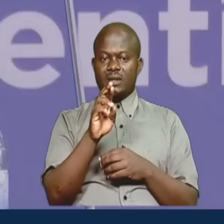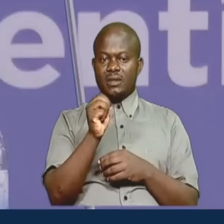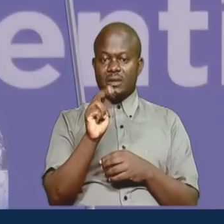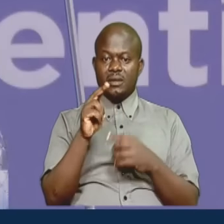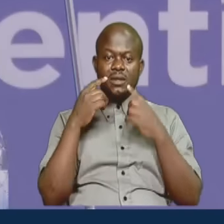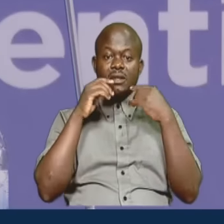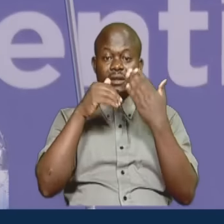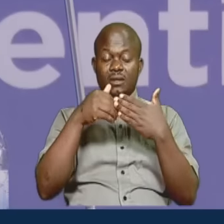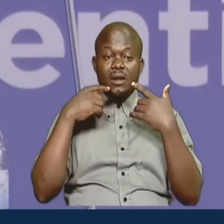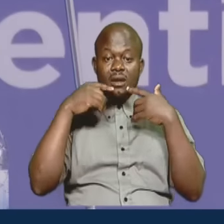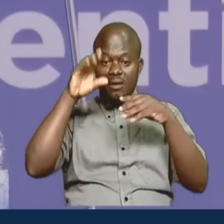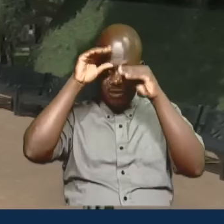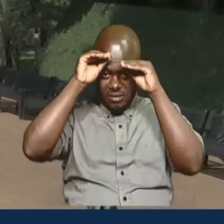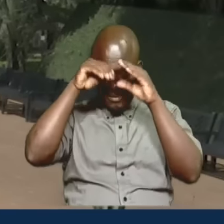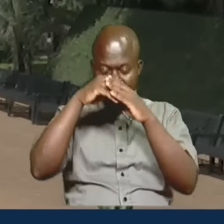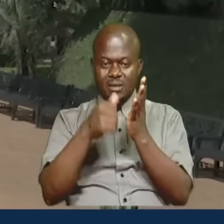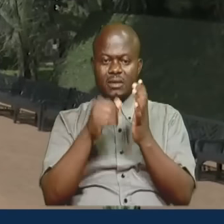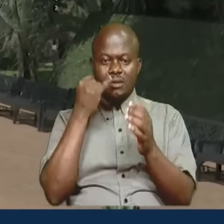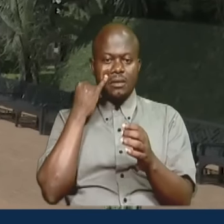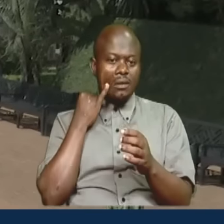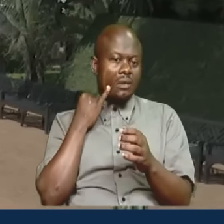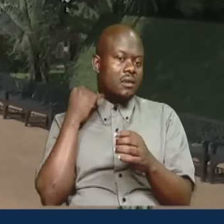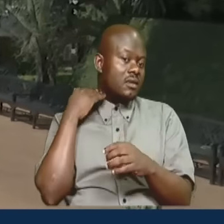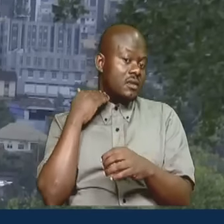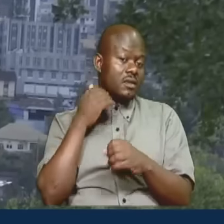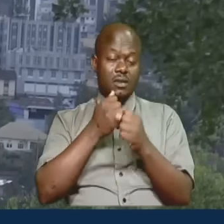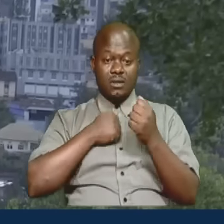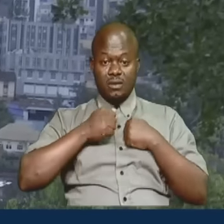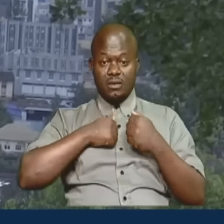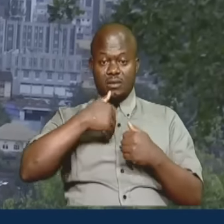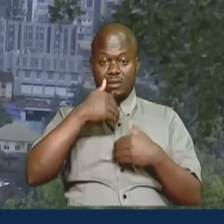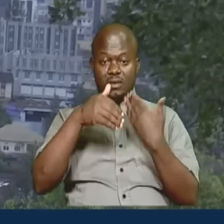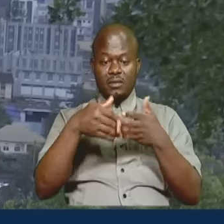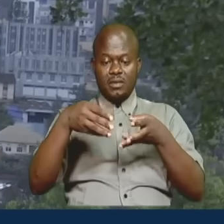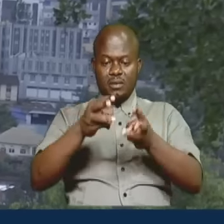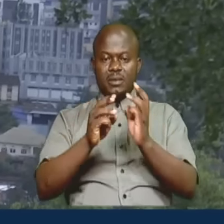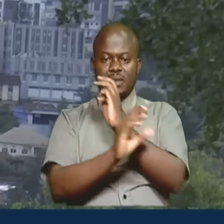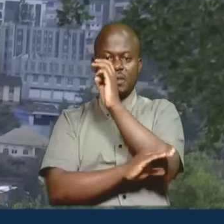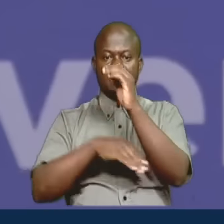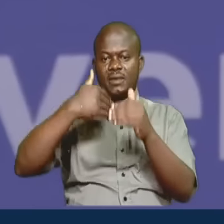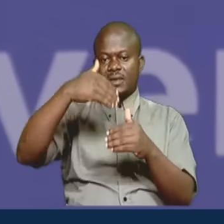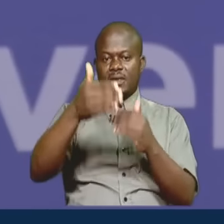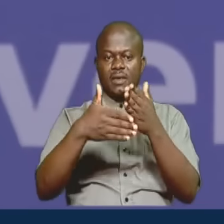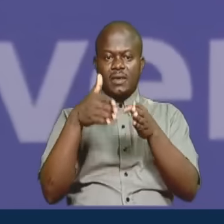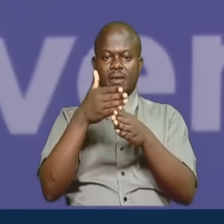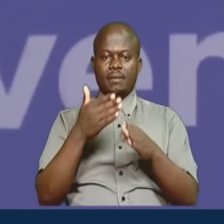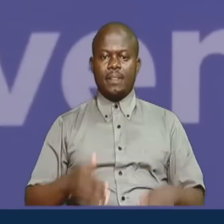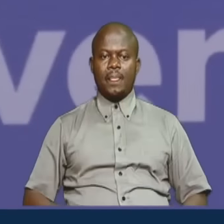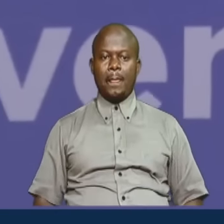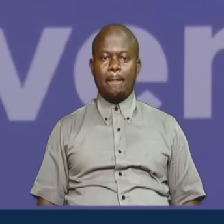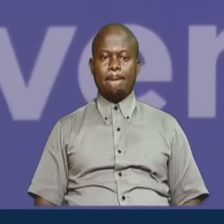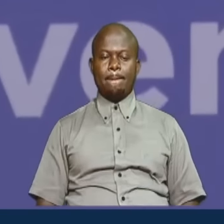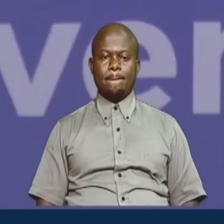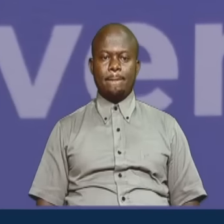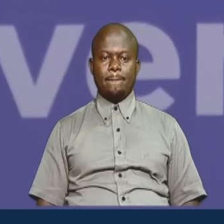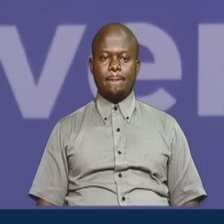kaga gakomeye ka Jenoside u Rwanda rwahuye nako n'uburyo iki gihugu kigenda kiyubaka. Rwanda was clinically